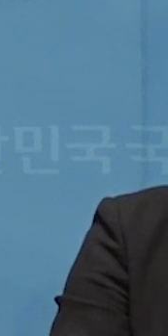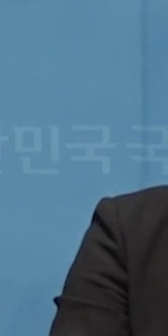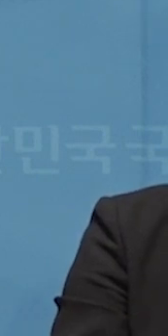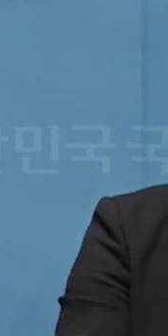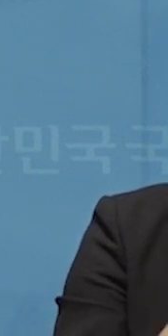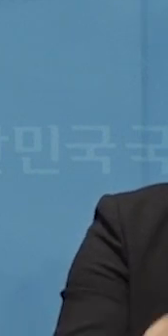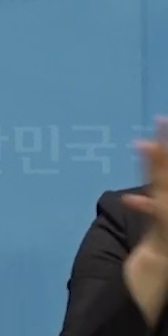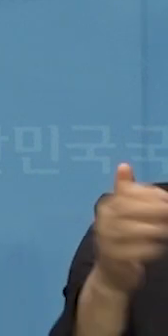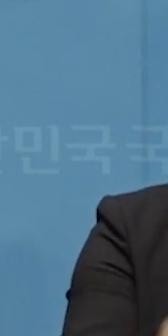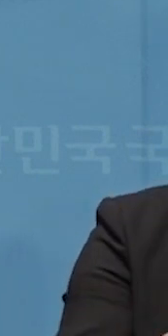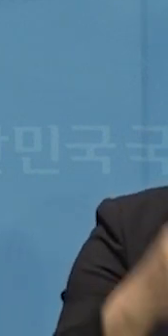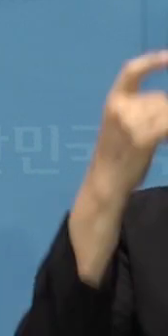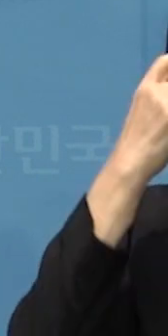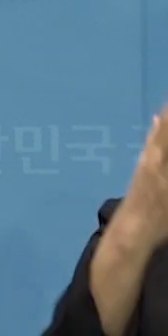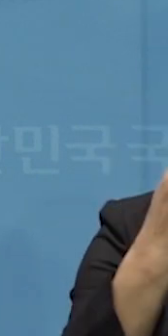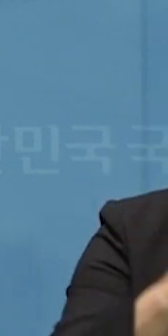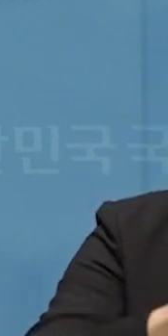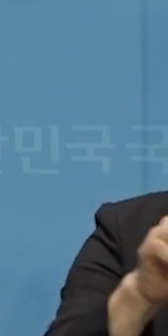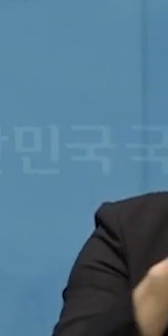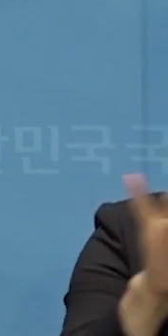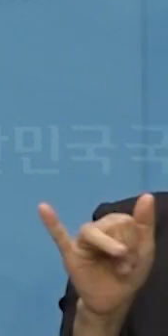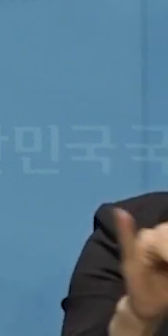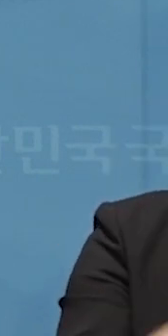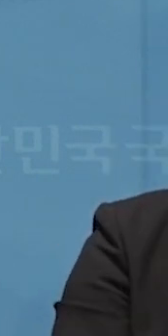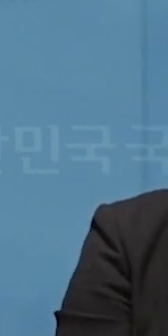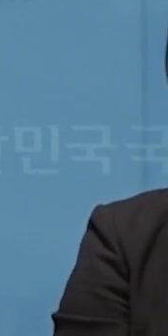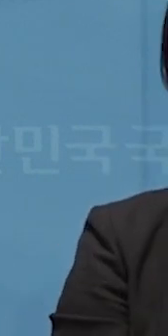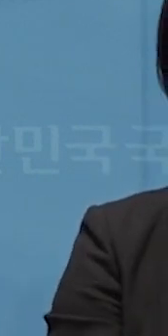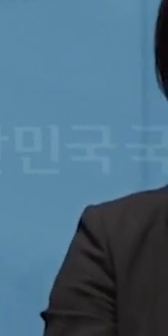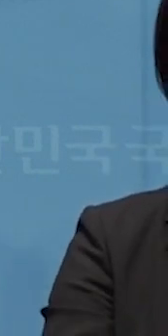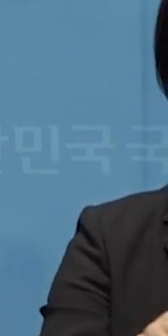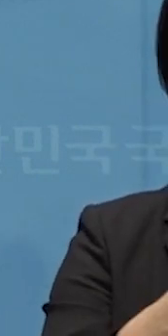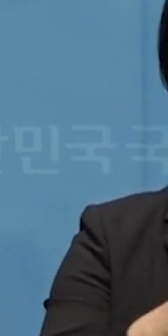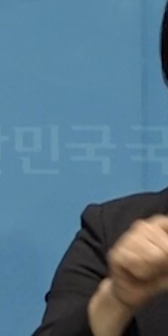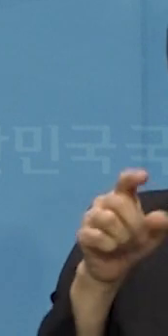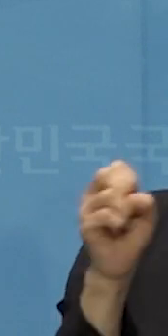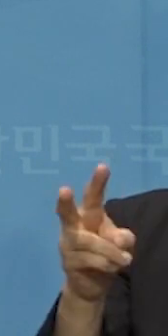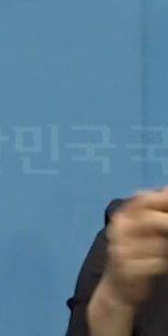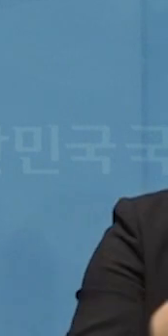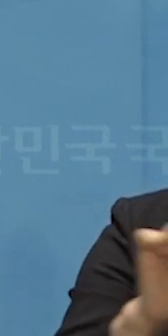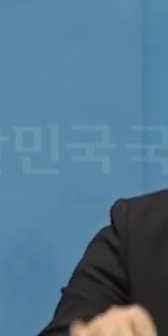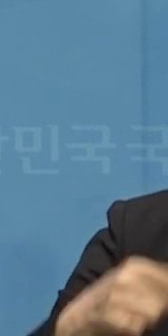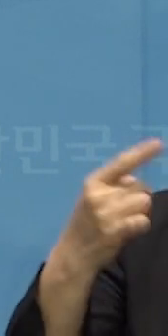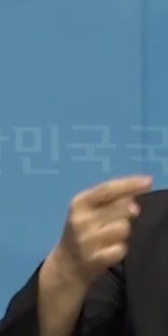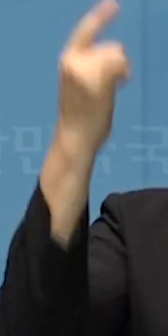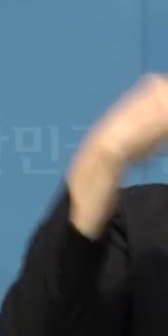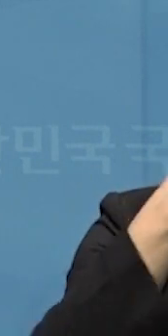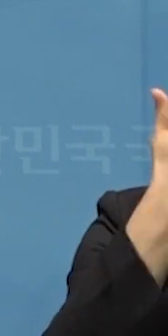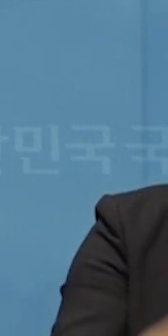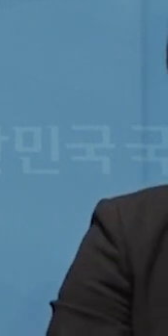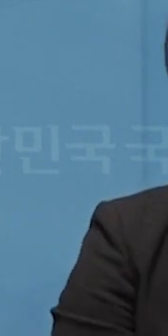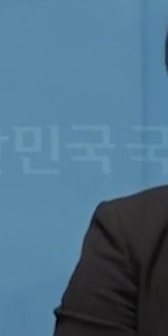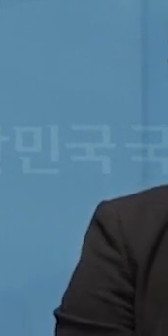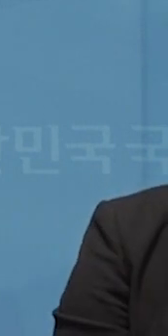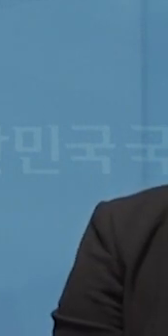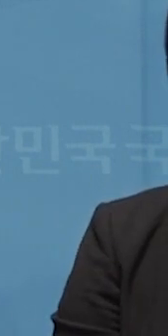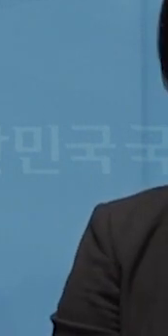그동안에 왜 그렇게 많은 정치인들이 기득권 양당에 도전하는지 몸소 느낄 수